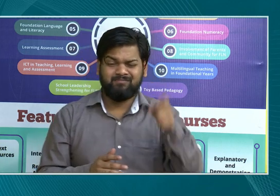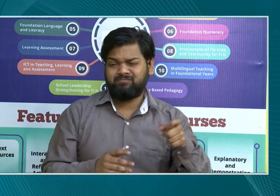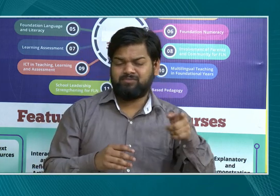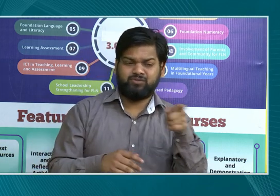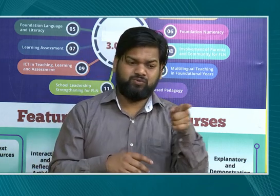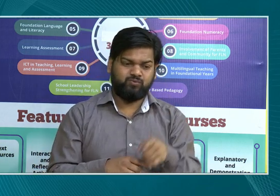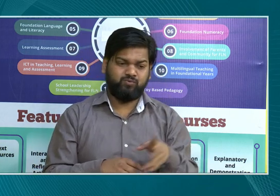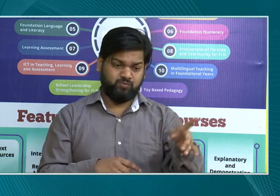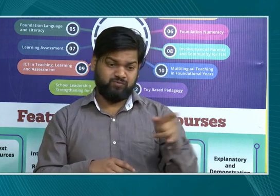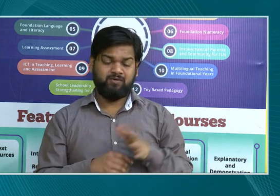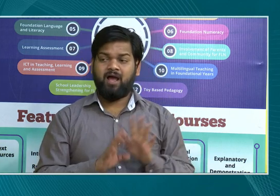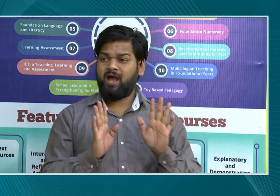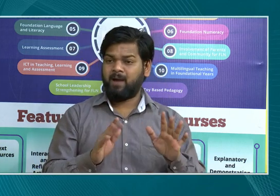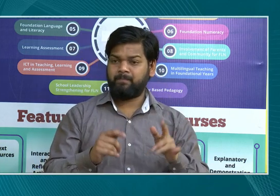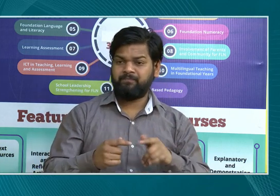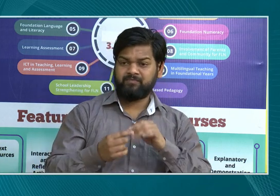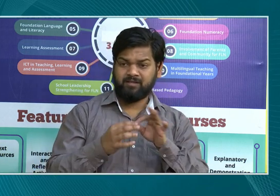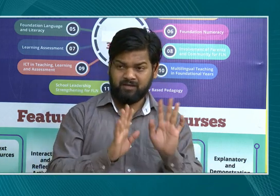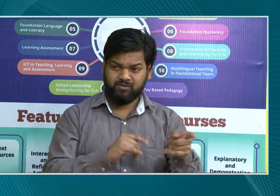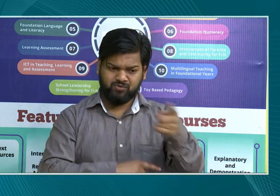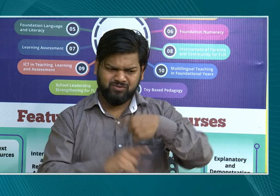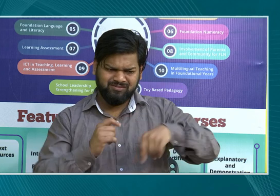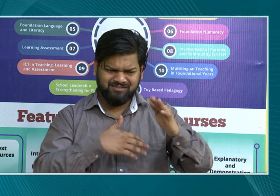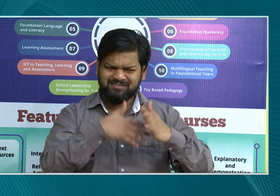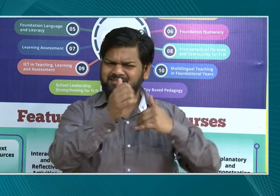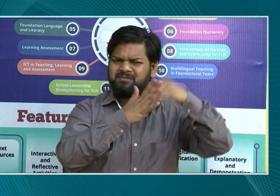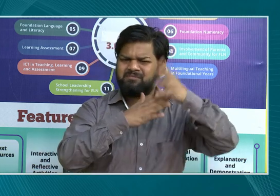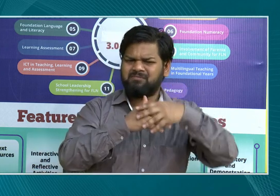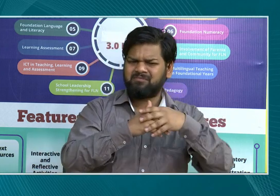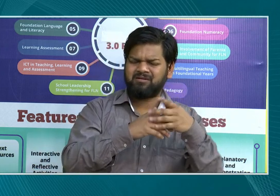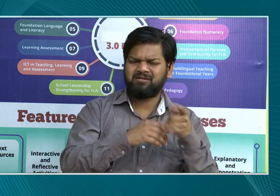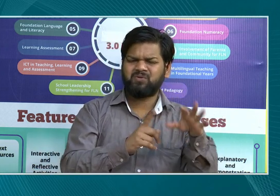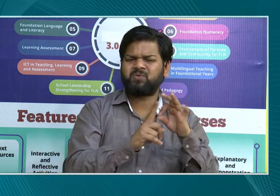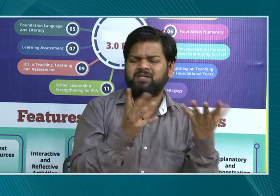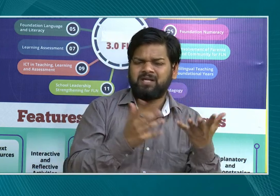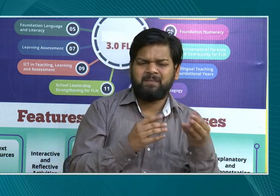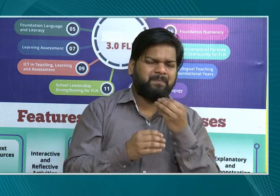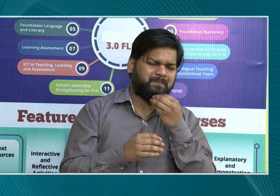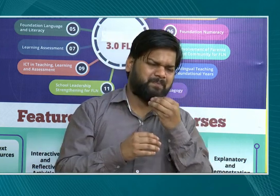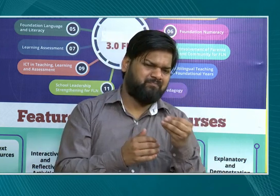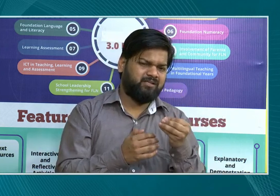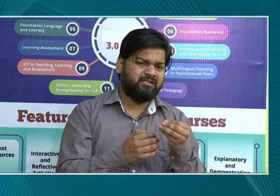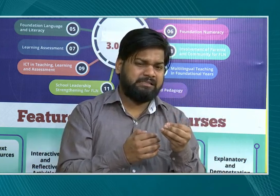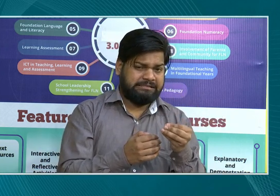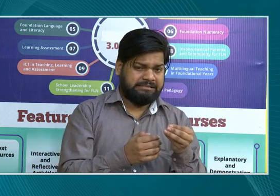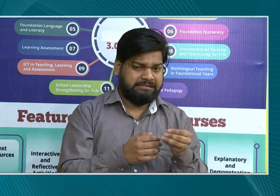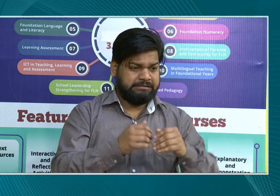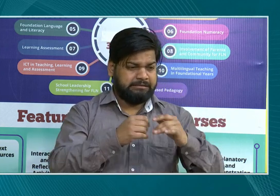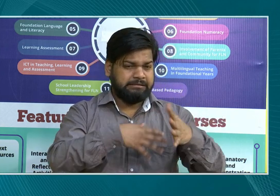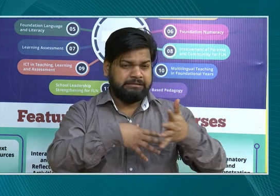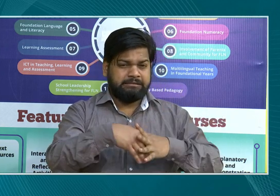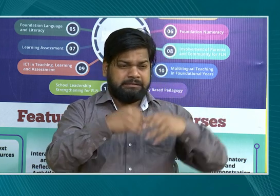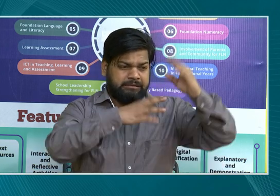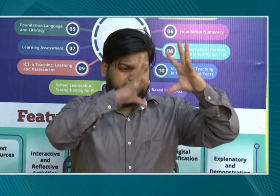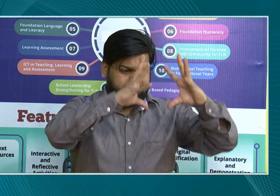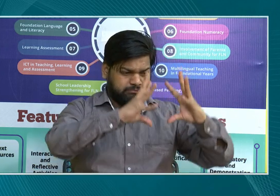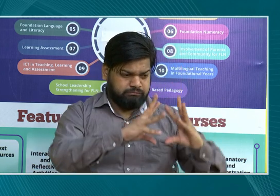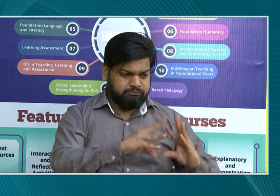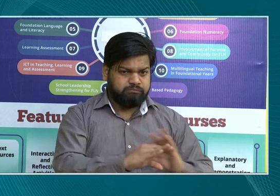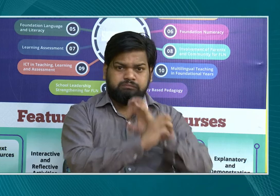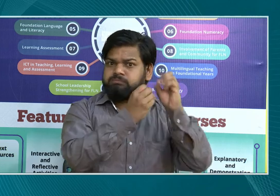पदार्थ ने इस जड़ पदार्थ यानी इस महल ने आपका क्या बिगड़ा है इसे नष्ट मत करो यह मेरी बहुत प्रिया चीज है यहां से मेरी बहुत